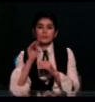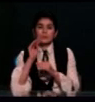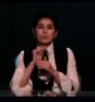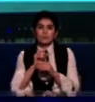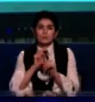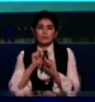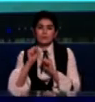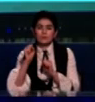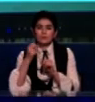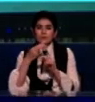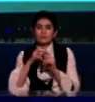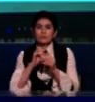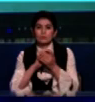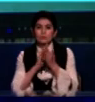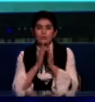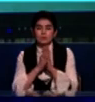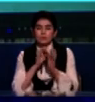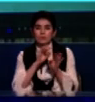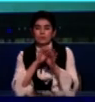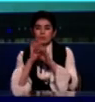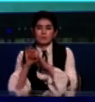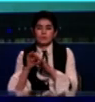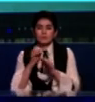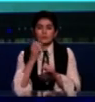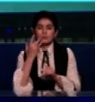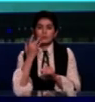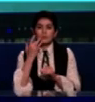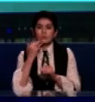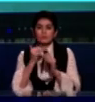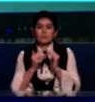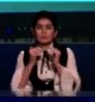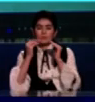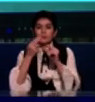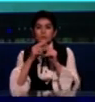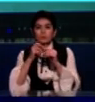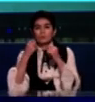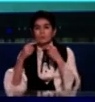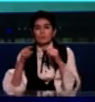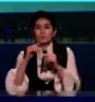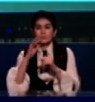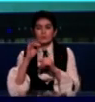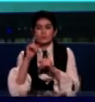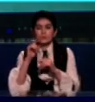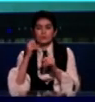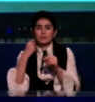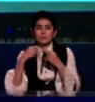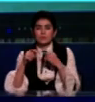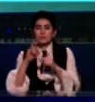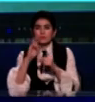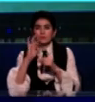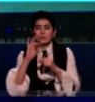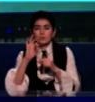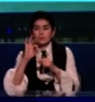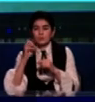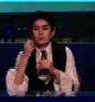и поддерживать на определенном относительно постоянном уровне те или иные физиологические и другие